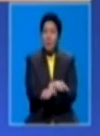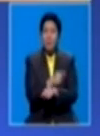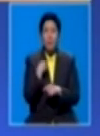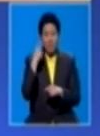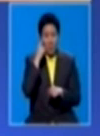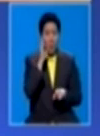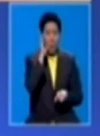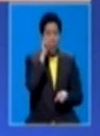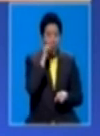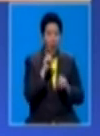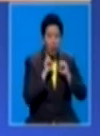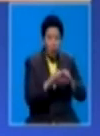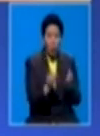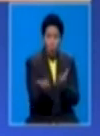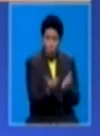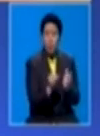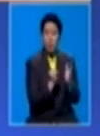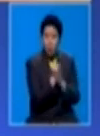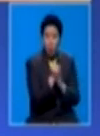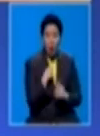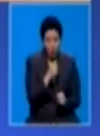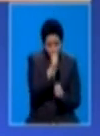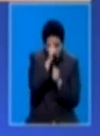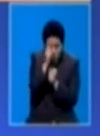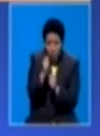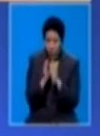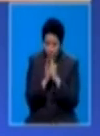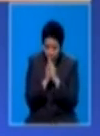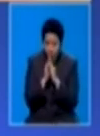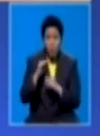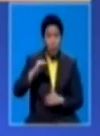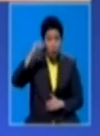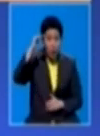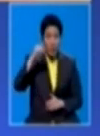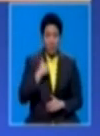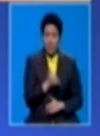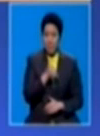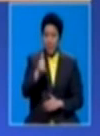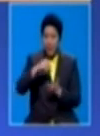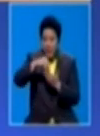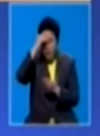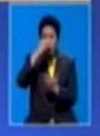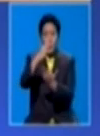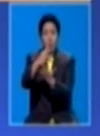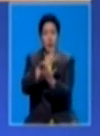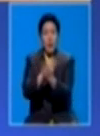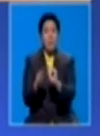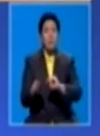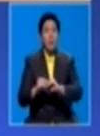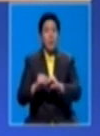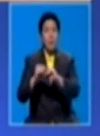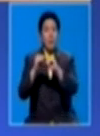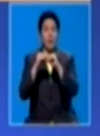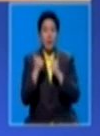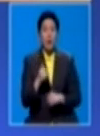อนลูกชีวิตในครอบครัวการเคารพผู้หลักผู้ใหญ่คอยโรงเรียนก็ไปหาวิชาความรู้เพิ่มเติมแล้วทั้งครูทั้งพ่อแม่